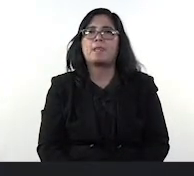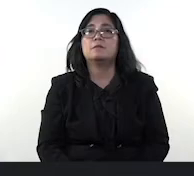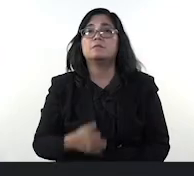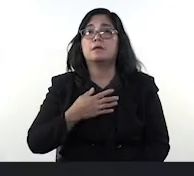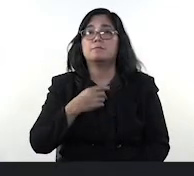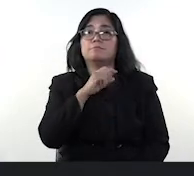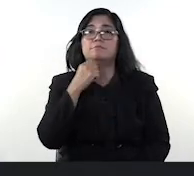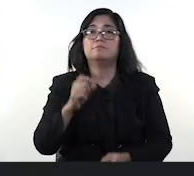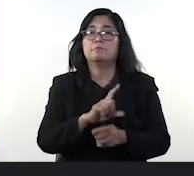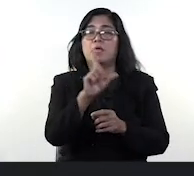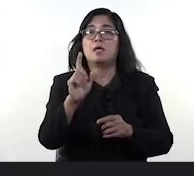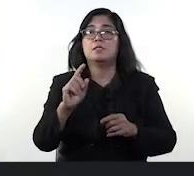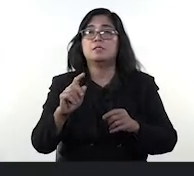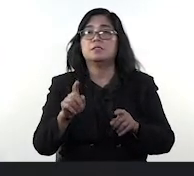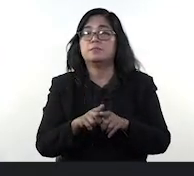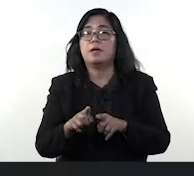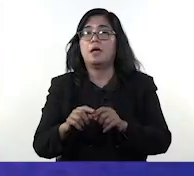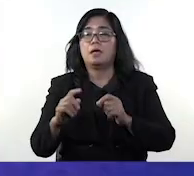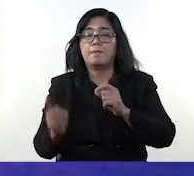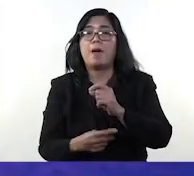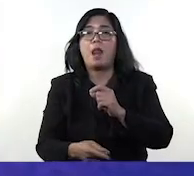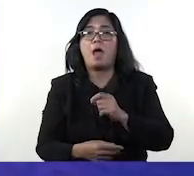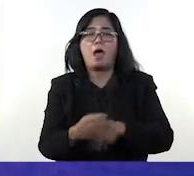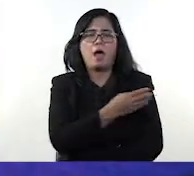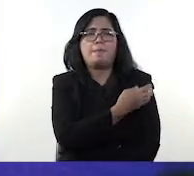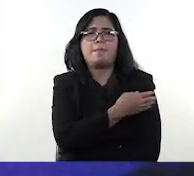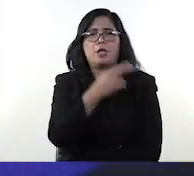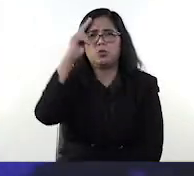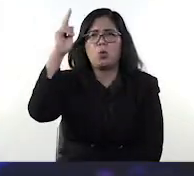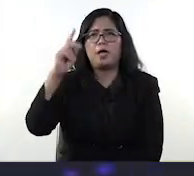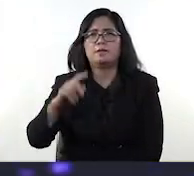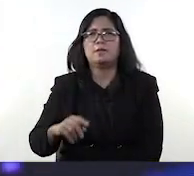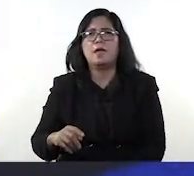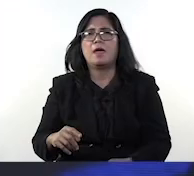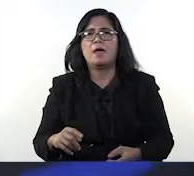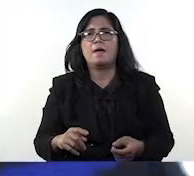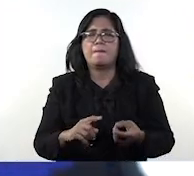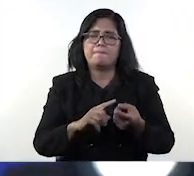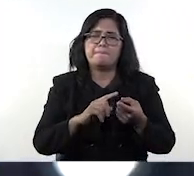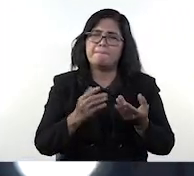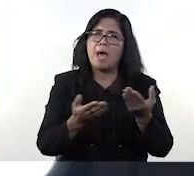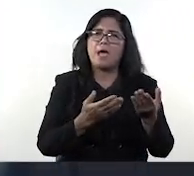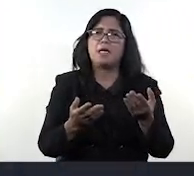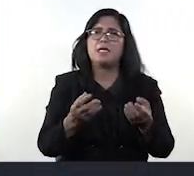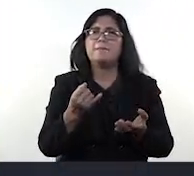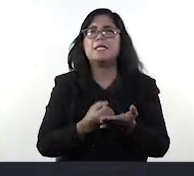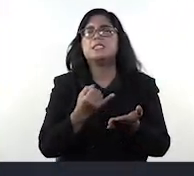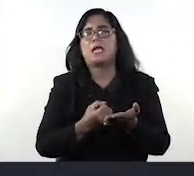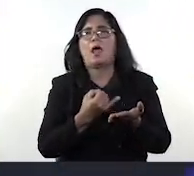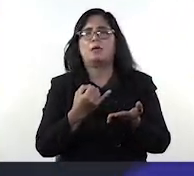Hai sebagai Gembala Hai sebagai hamba tuhan sebagai seorang yang melayani bagi di bidang